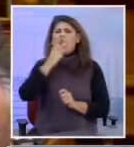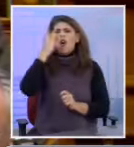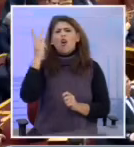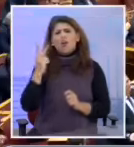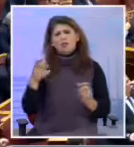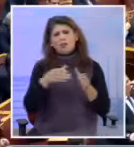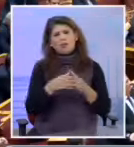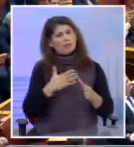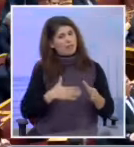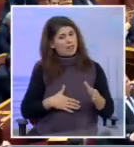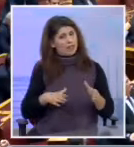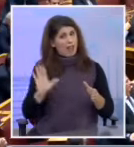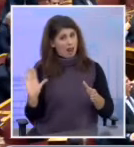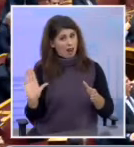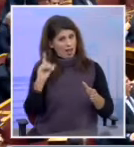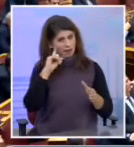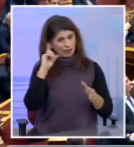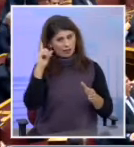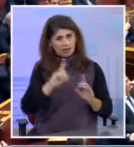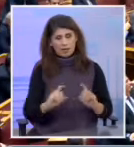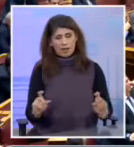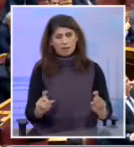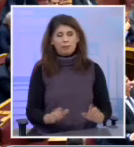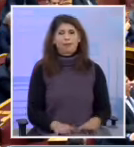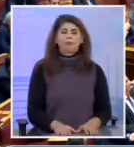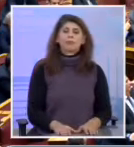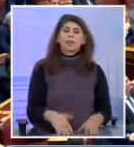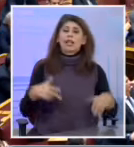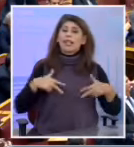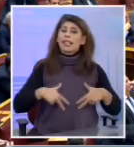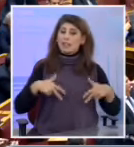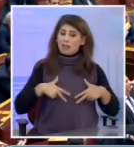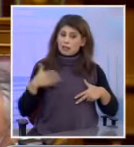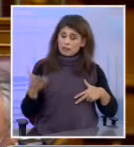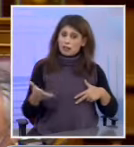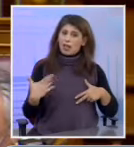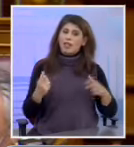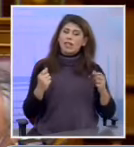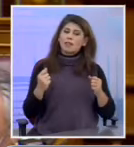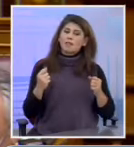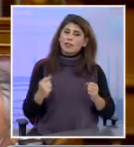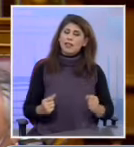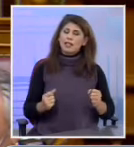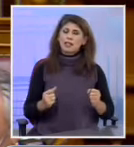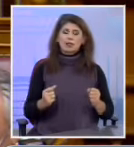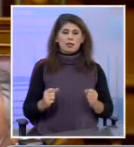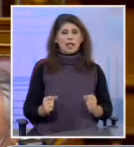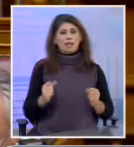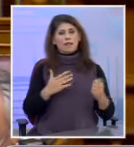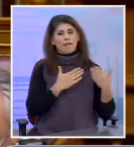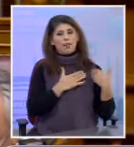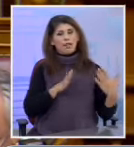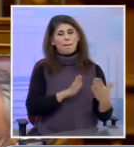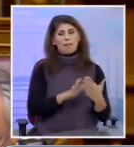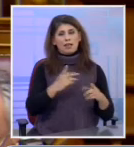Όμως να ξέρετε ένα πράγμα. Η κυβέρνηση αυτή έχει θέσει και στάσεις ευθύνης απέναντι στον